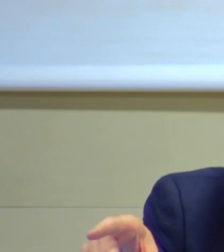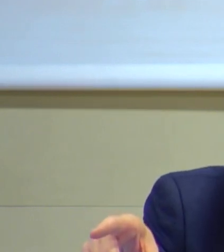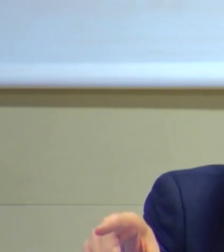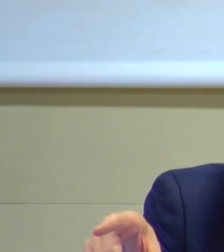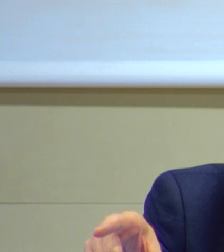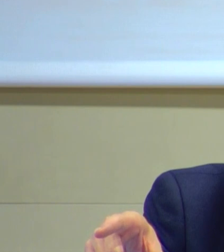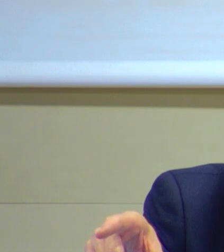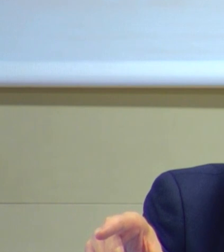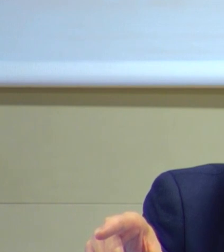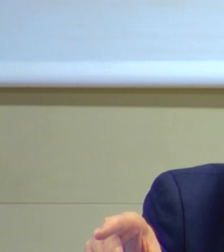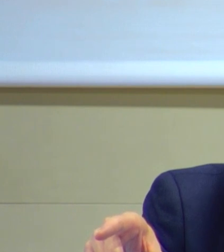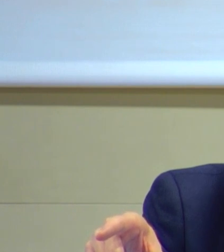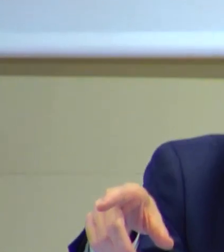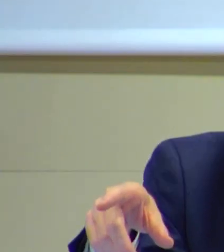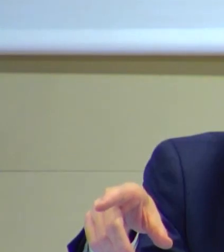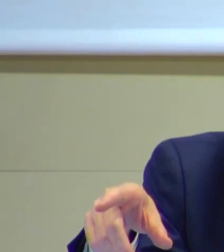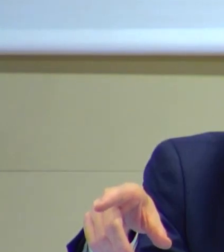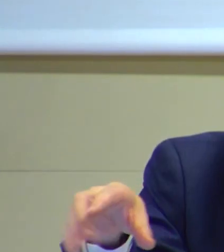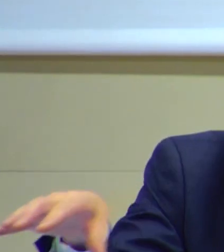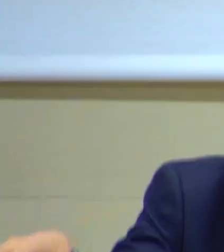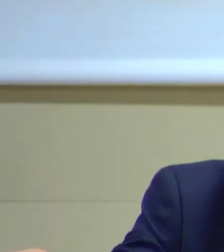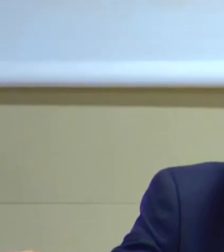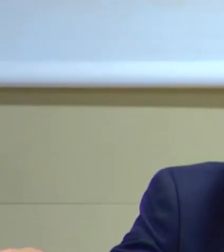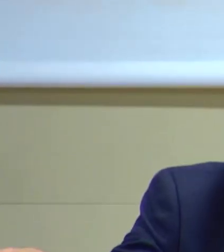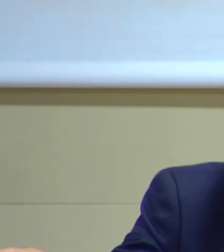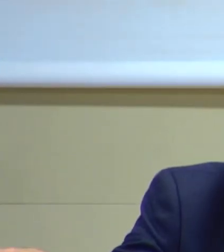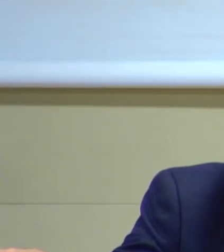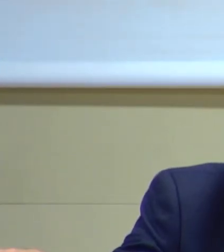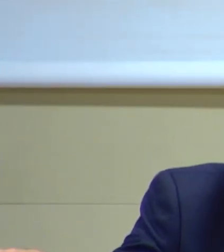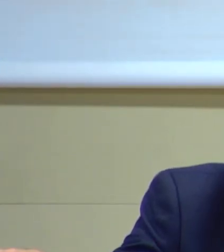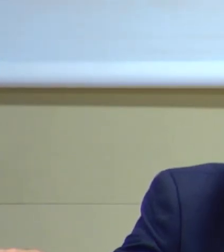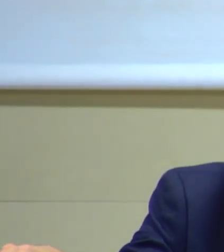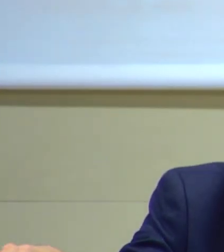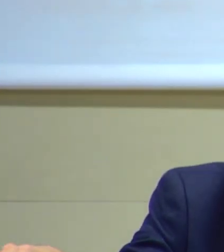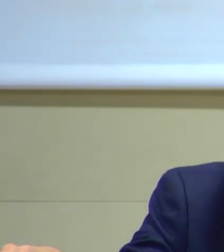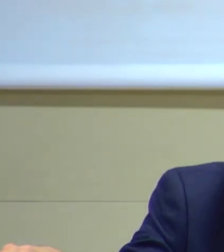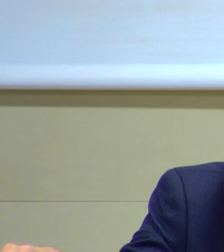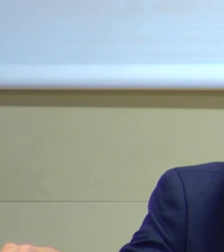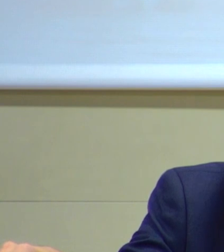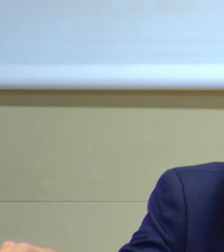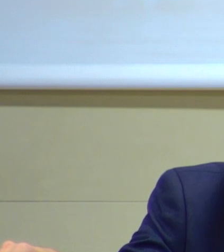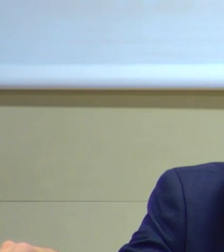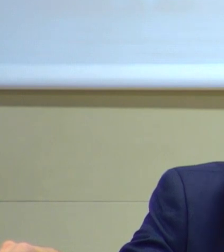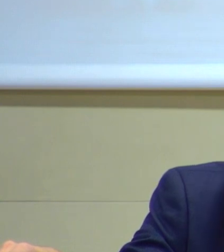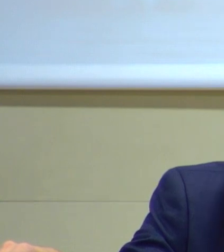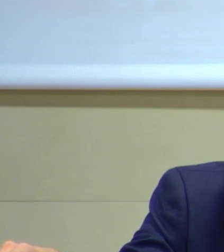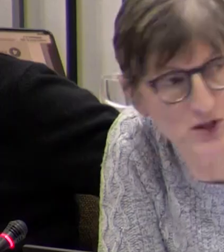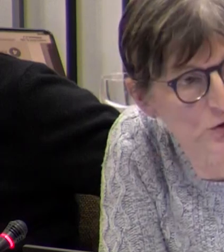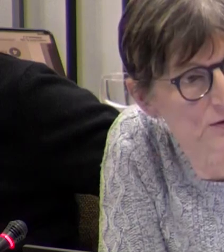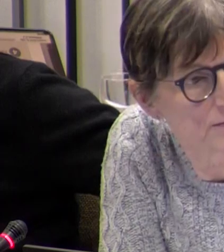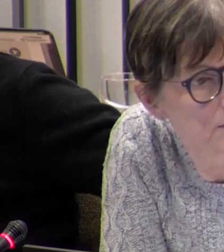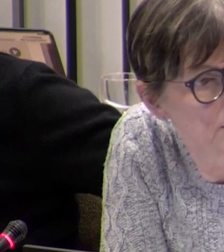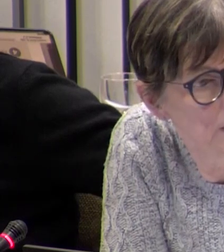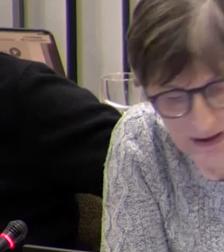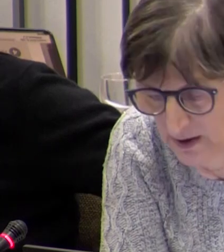faites disons que nous nous voulons voter contre pour tout les décotes de postes pour pour les